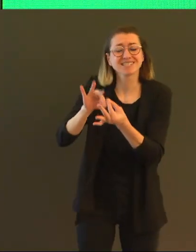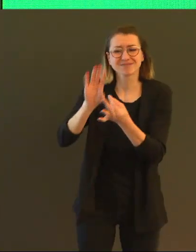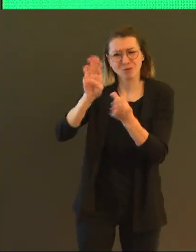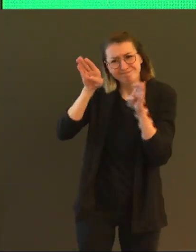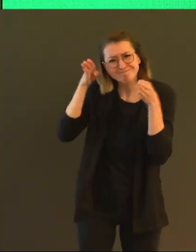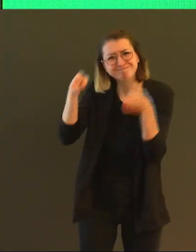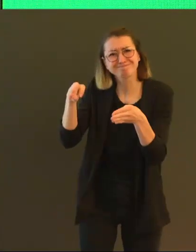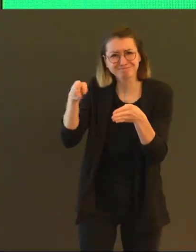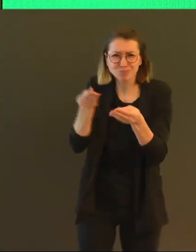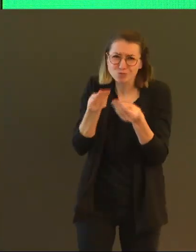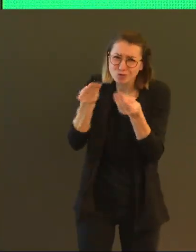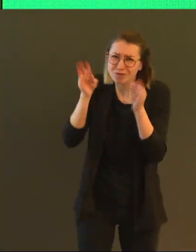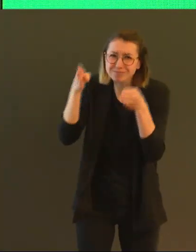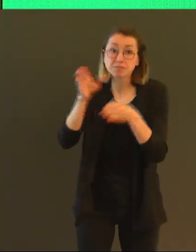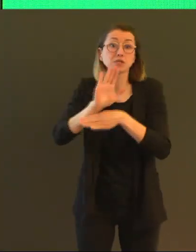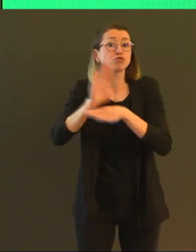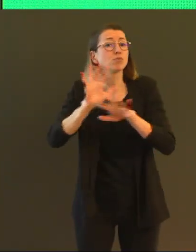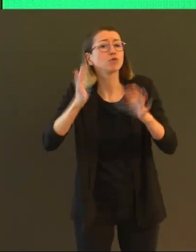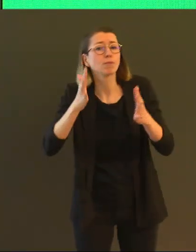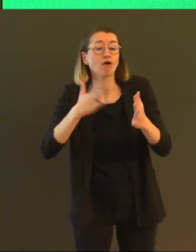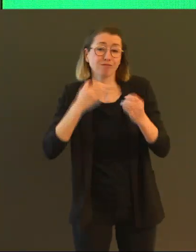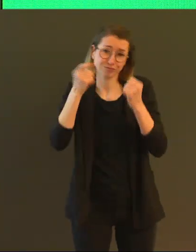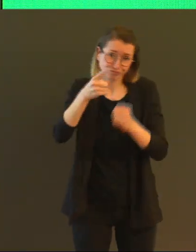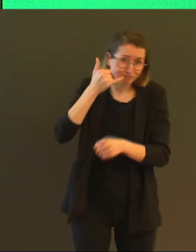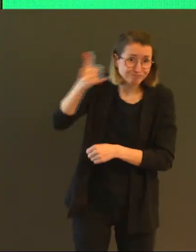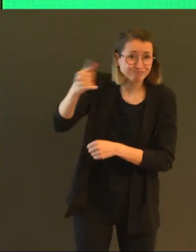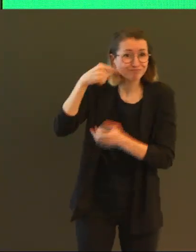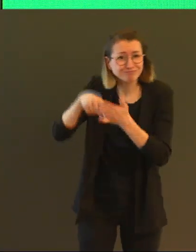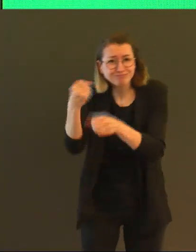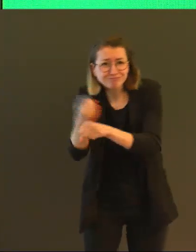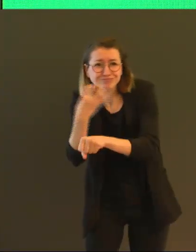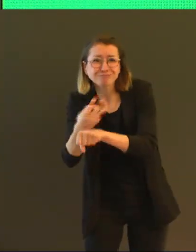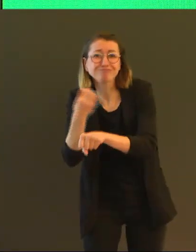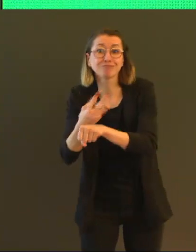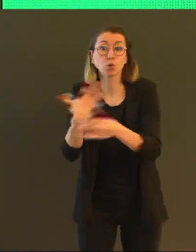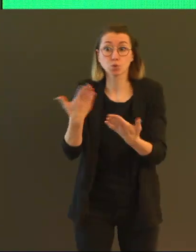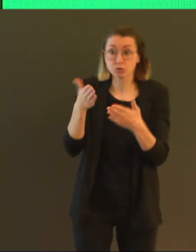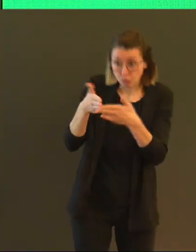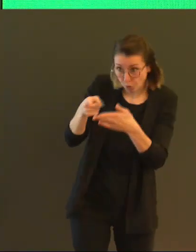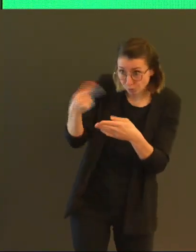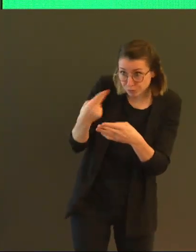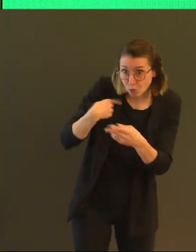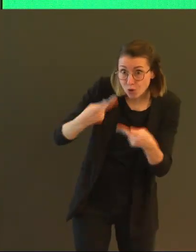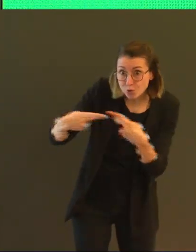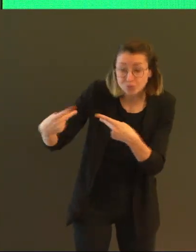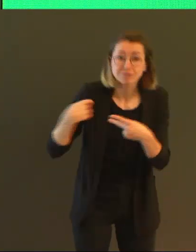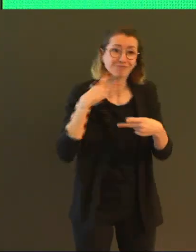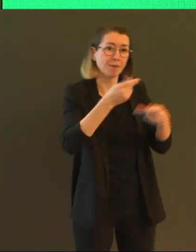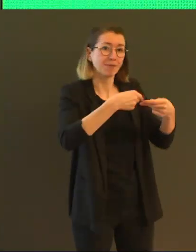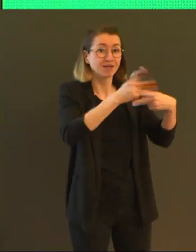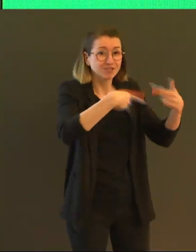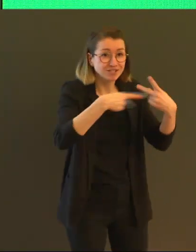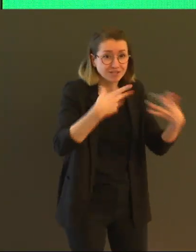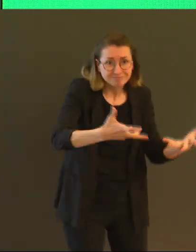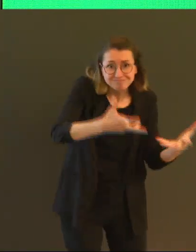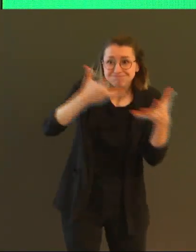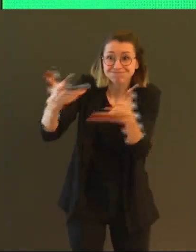comme téléphoner ou comme proposer une aide pour faire les courses, sont très importants pour ces personnes.